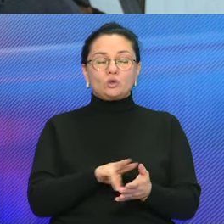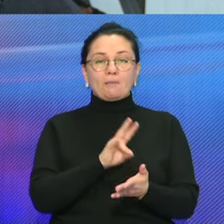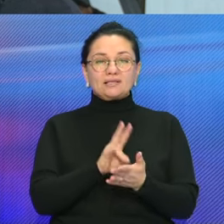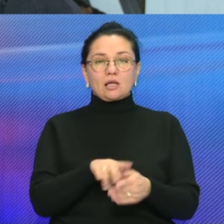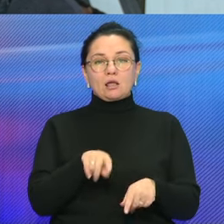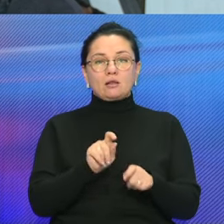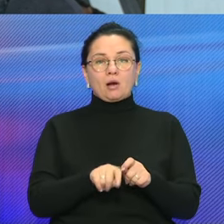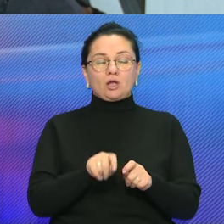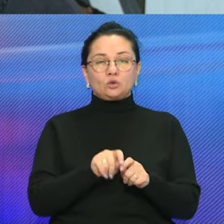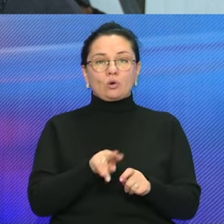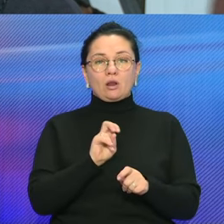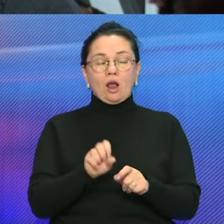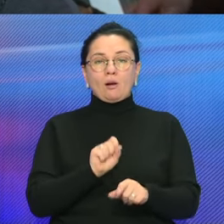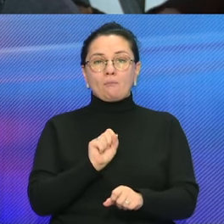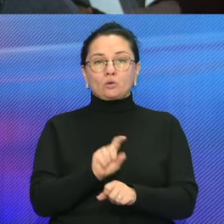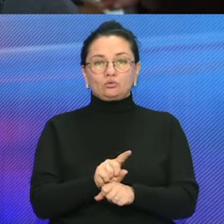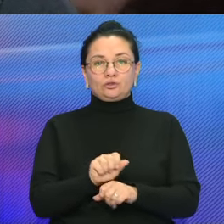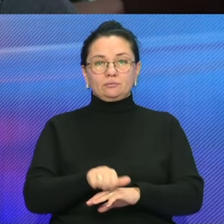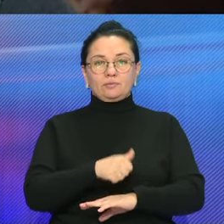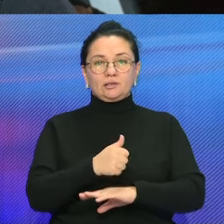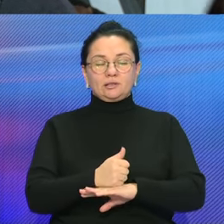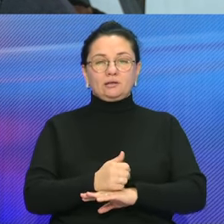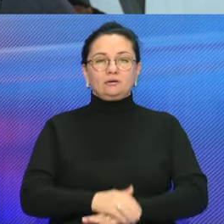контроле, как поручил глава государства.